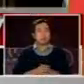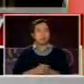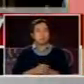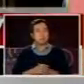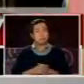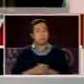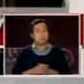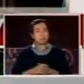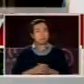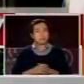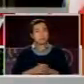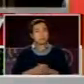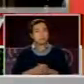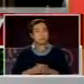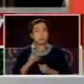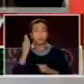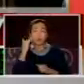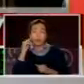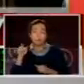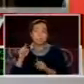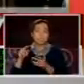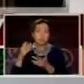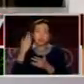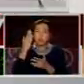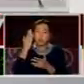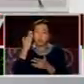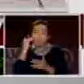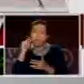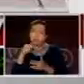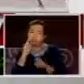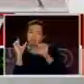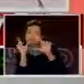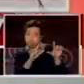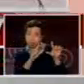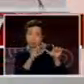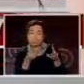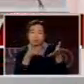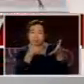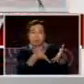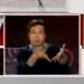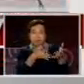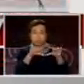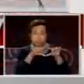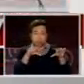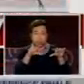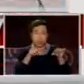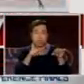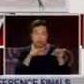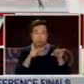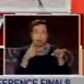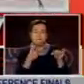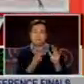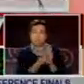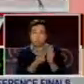Why would a suspected criminal leave his calling cards at the scene of the crime? Kung noon pa, gusto pala niyang itago ang kayamanan